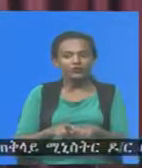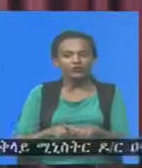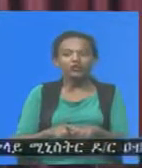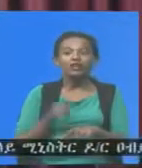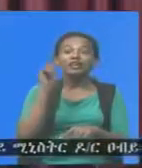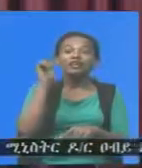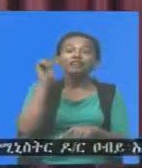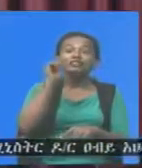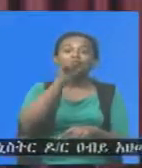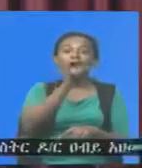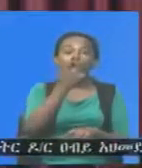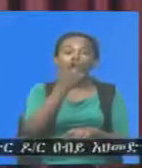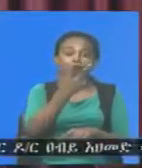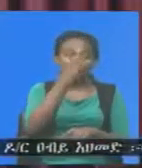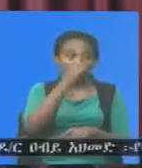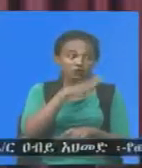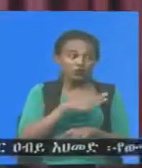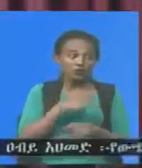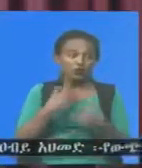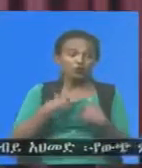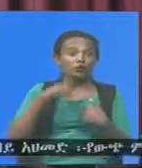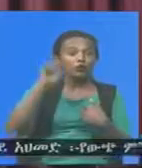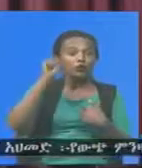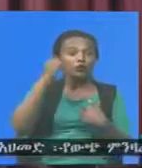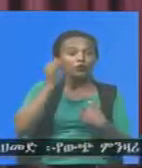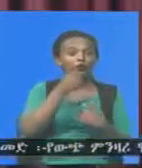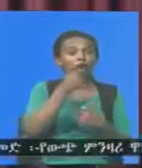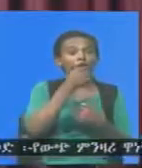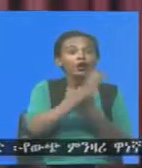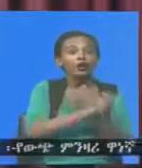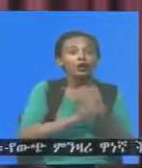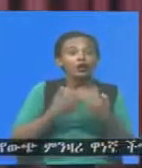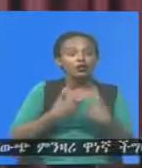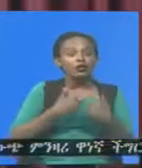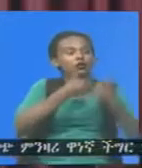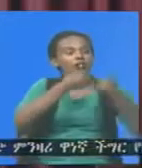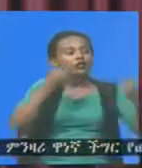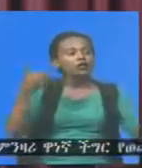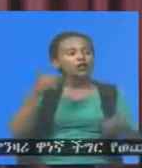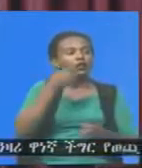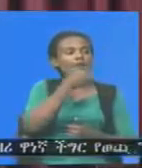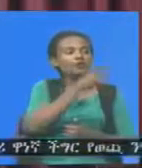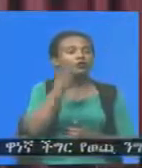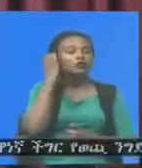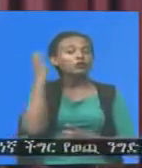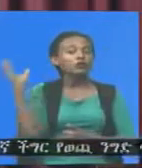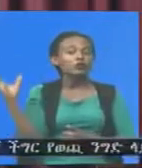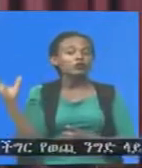እዛ ጋር አንድ ሶስት ሰዎች አሉ፣ ኦሮሚያም ይባል ሀገር ነው ያለን እንገነጠላለን የሚሉ ይደመጣሉ።